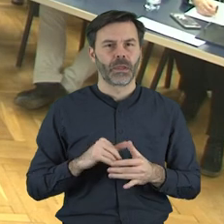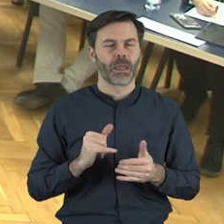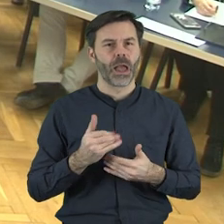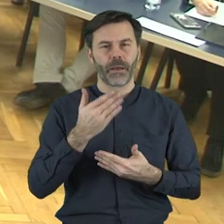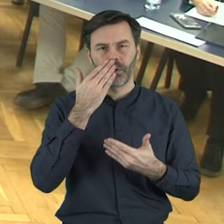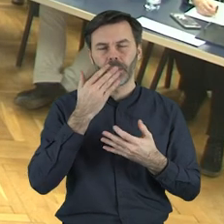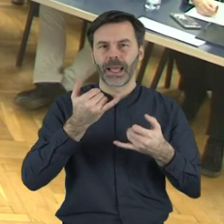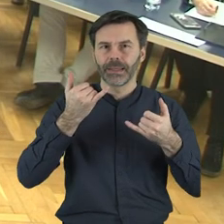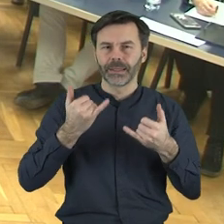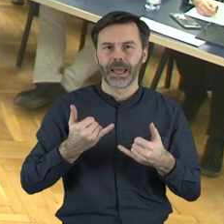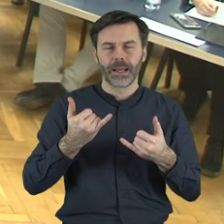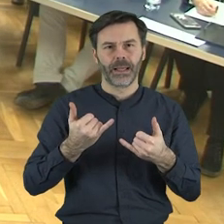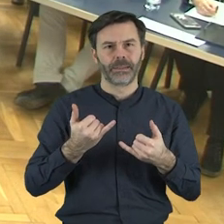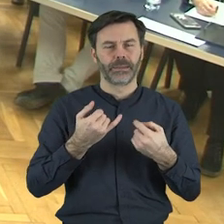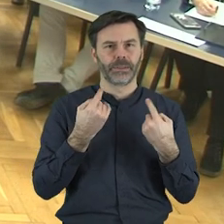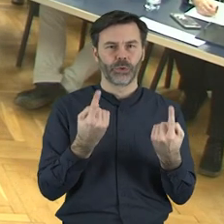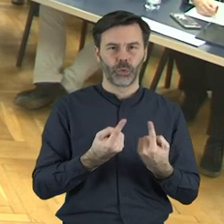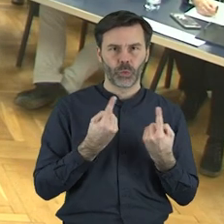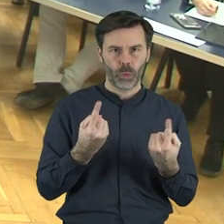przyszłych działań.